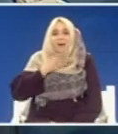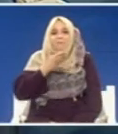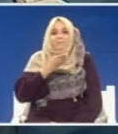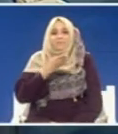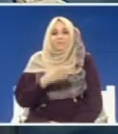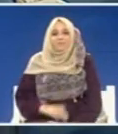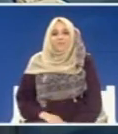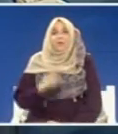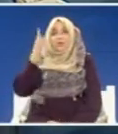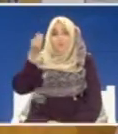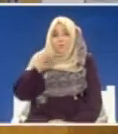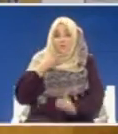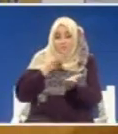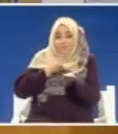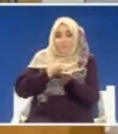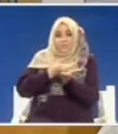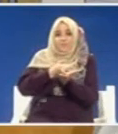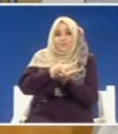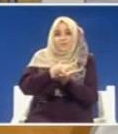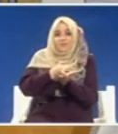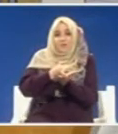هداني لأسلك طرق حبي إليه.